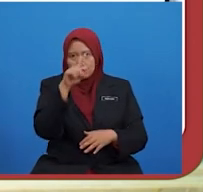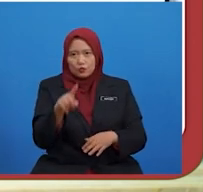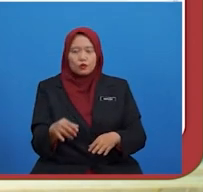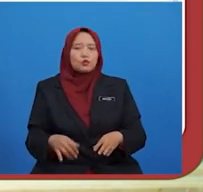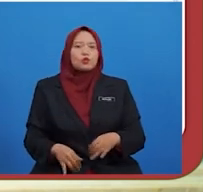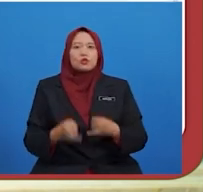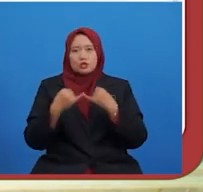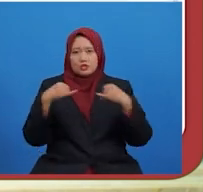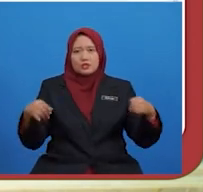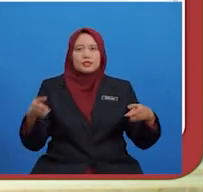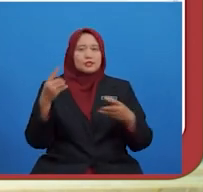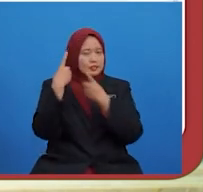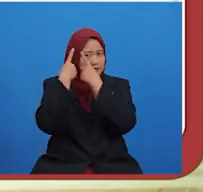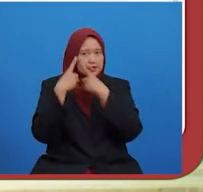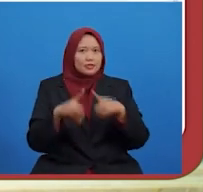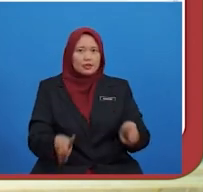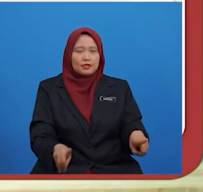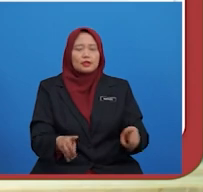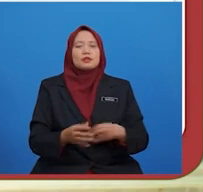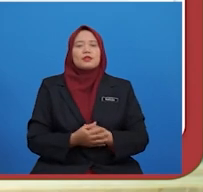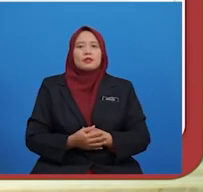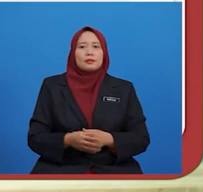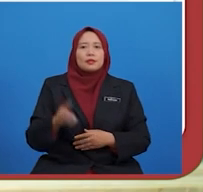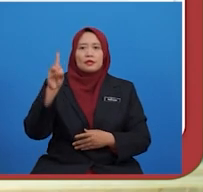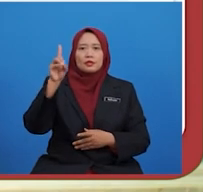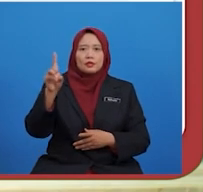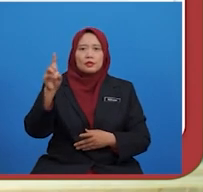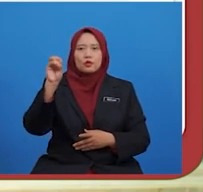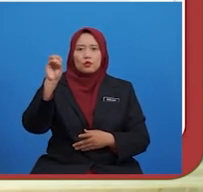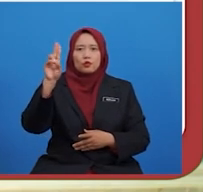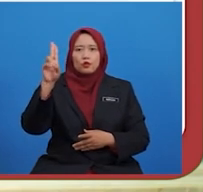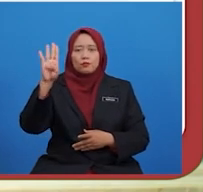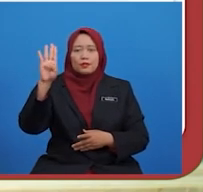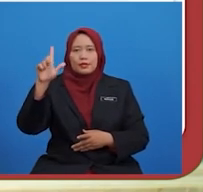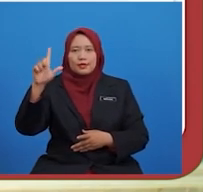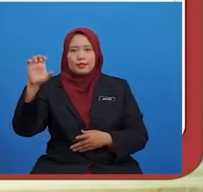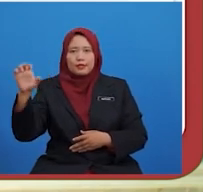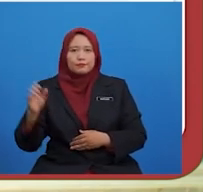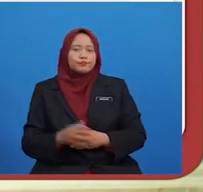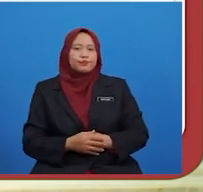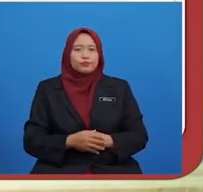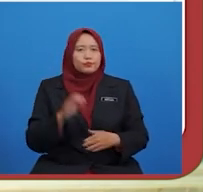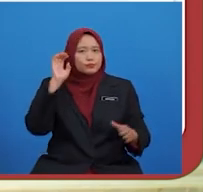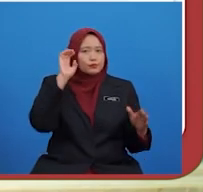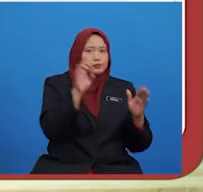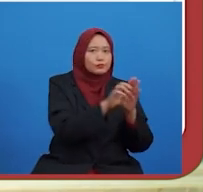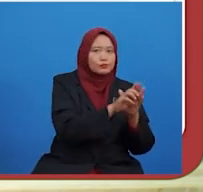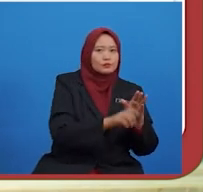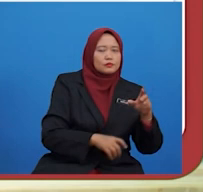data double. Kaedah pertama adalah seperti berikut. Double harga sama